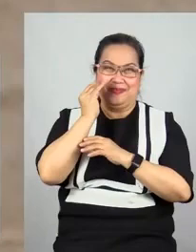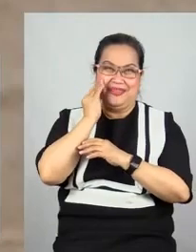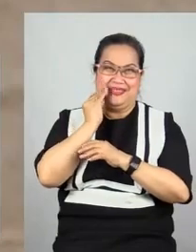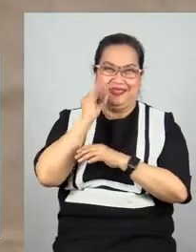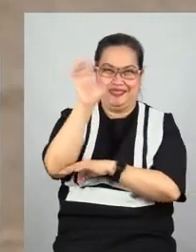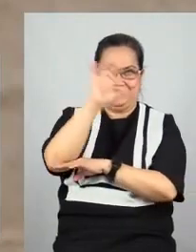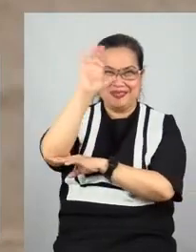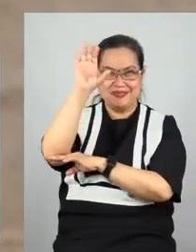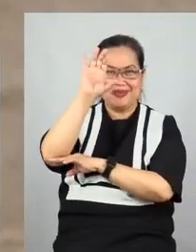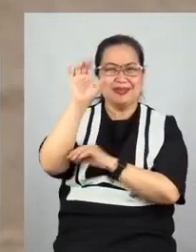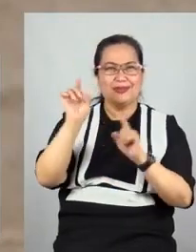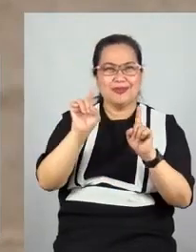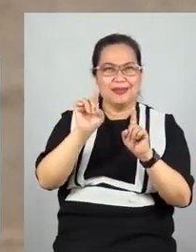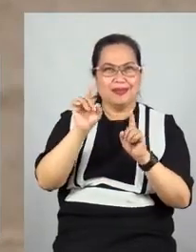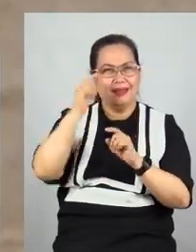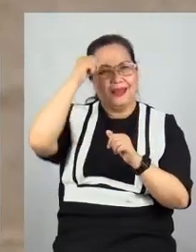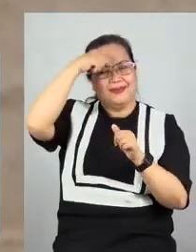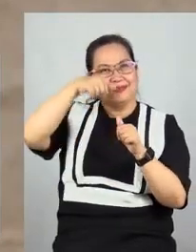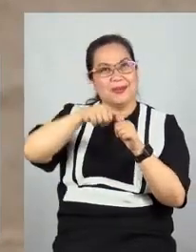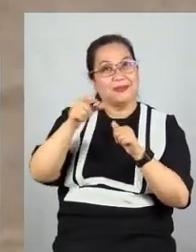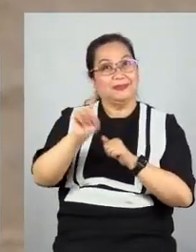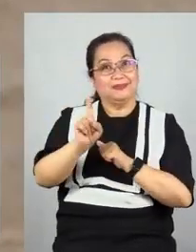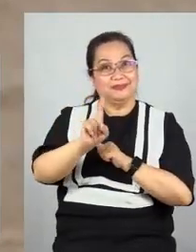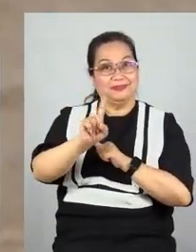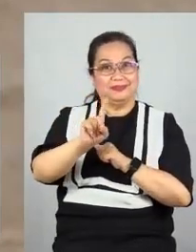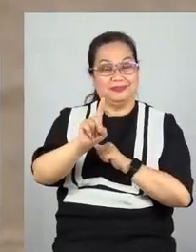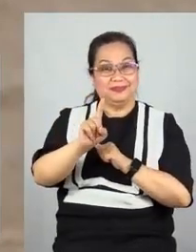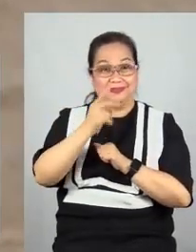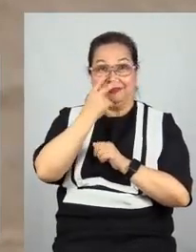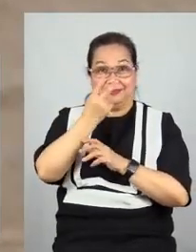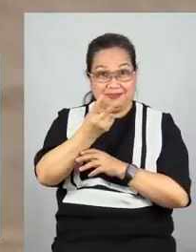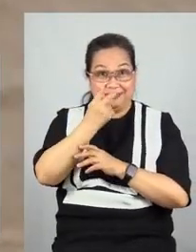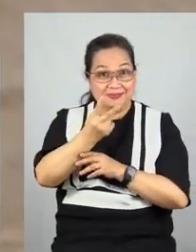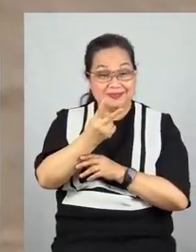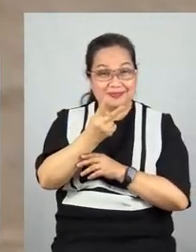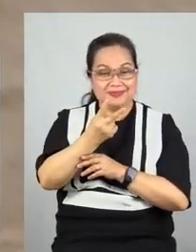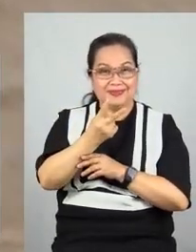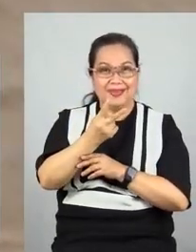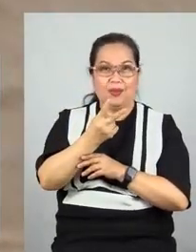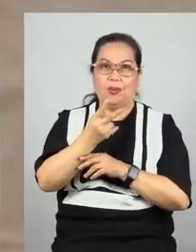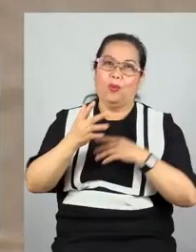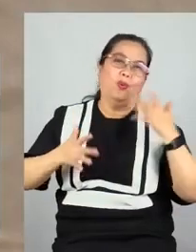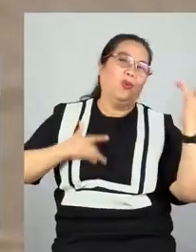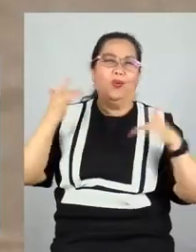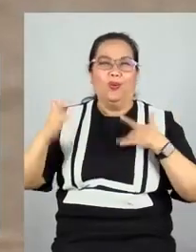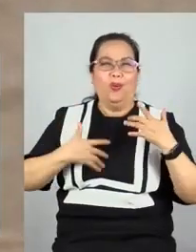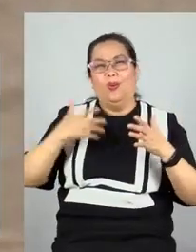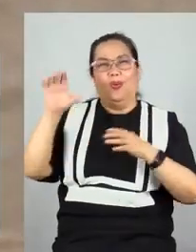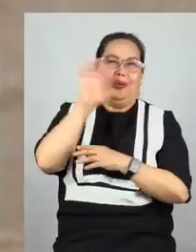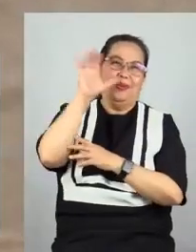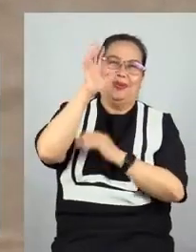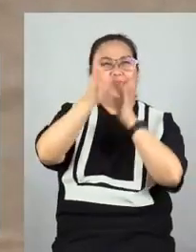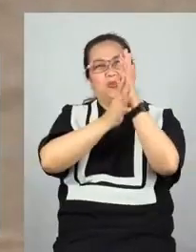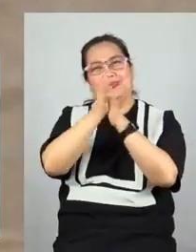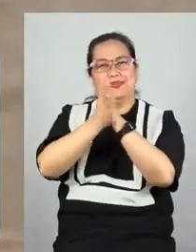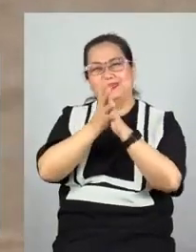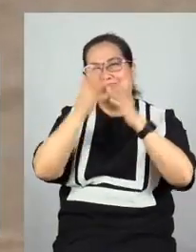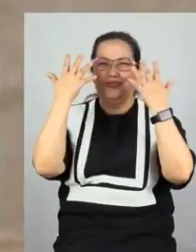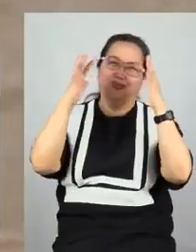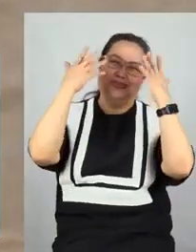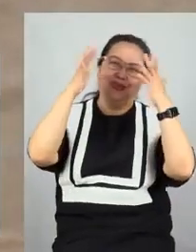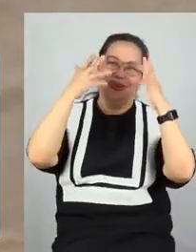madalas ang naalala natin o napapansin natin ay yung kagalakan, yung kapayapaan